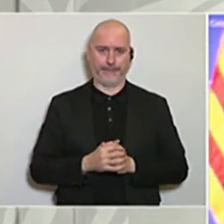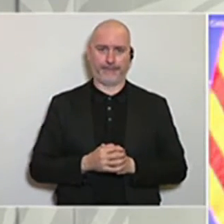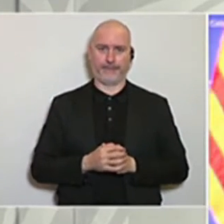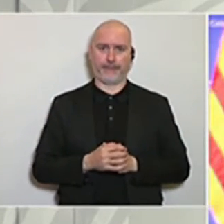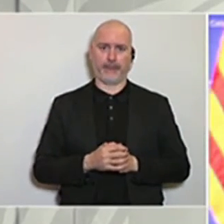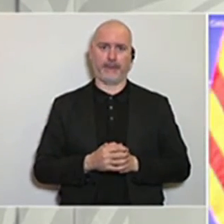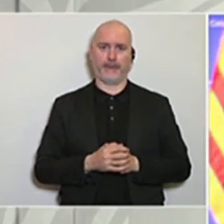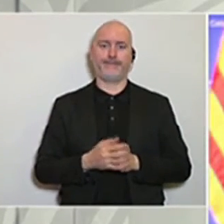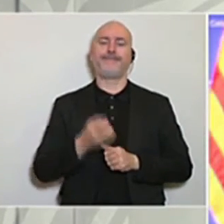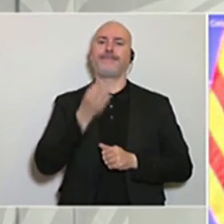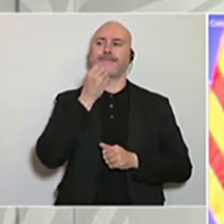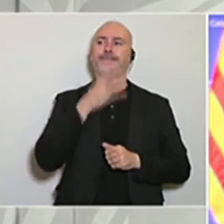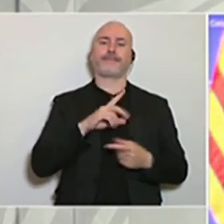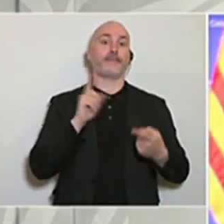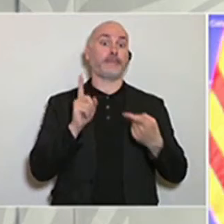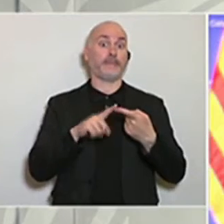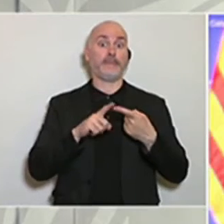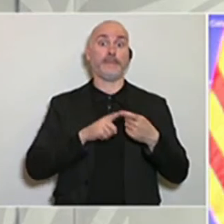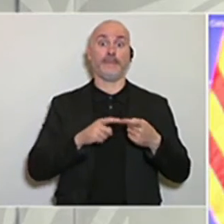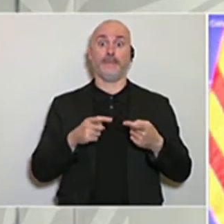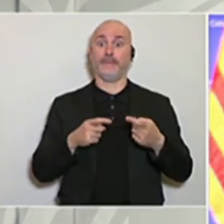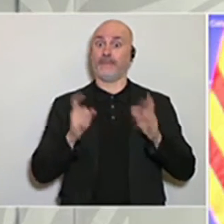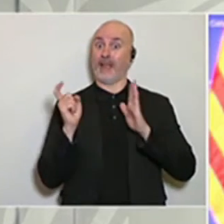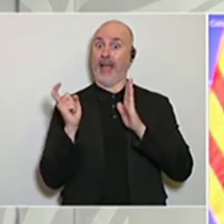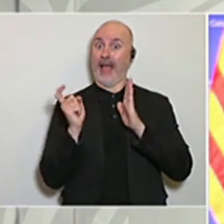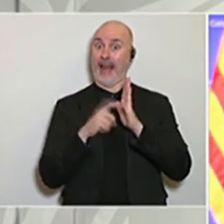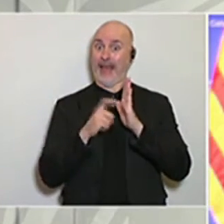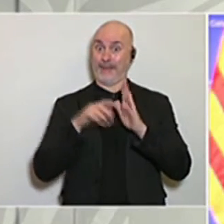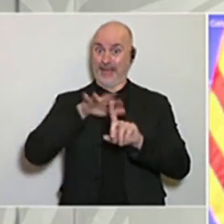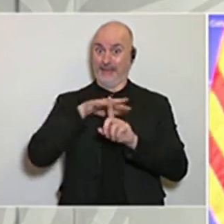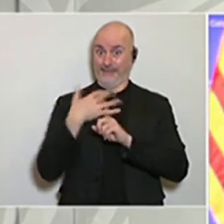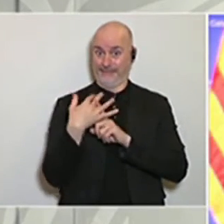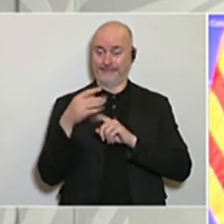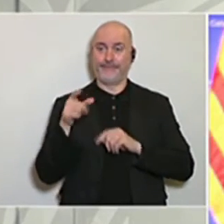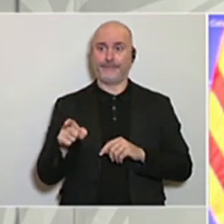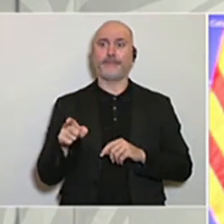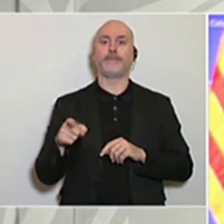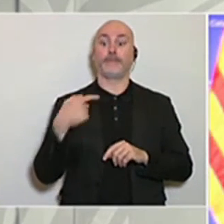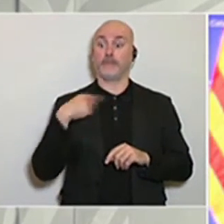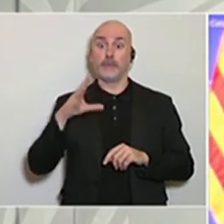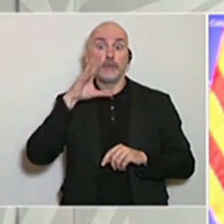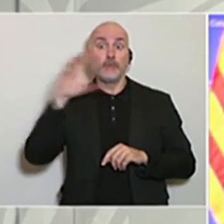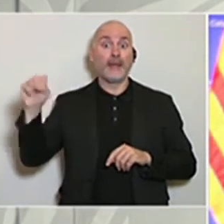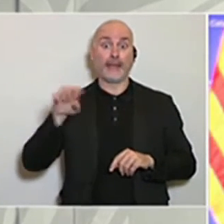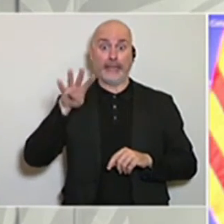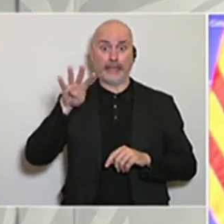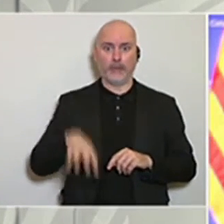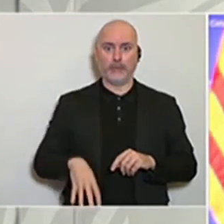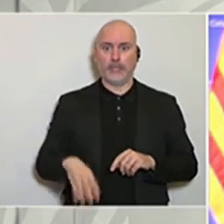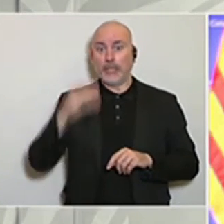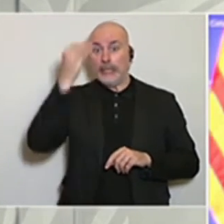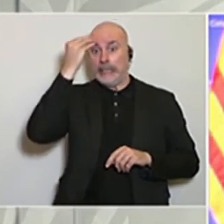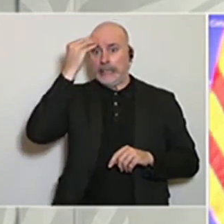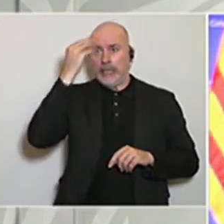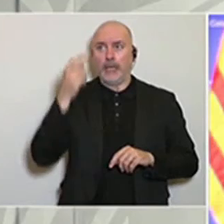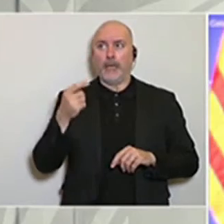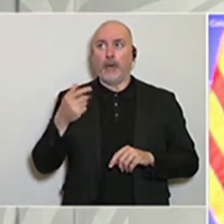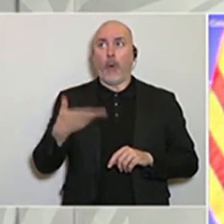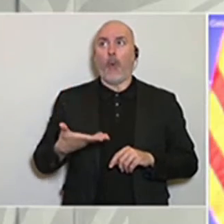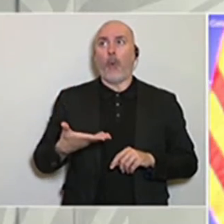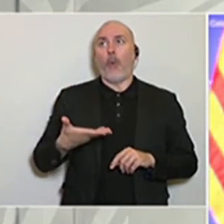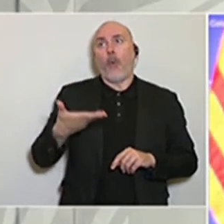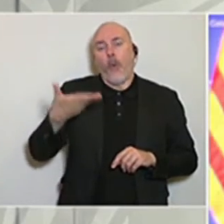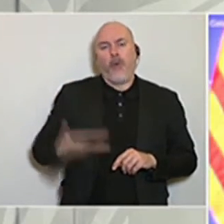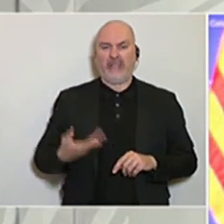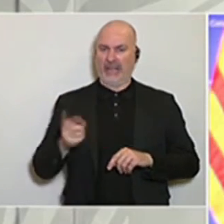Bé, pel que fa referència a l'estat d'alarma, nosaltres des del Govern de Catalunya considerem que ja no és una eina útil, que el